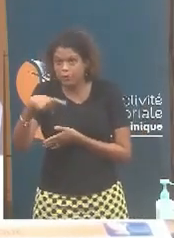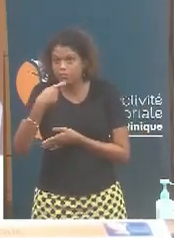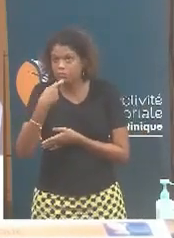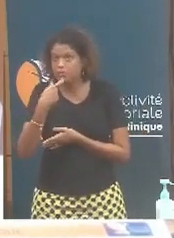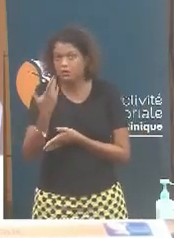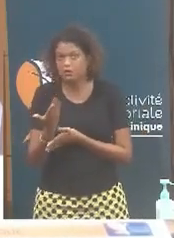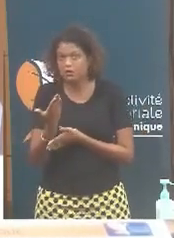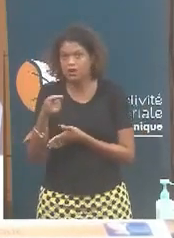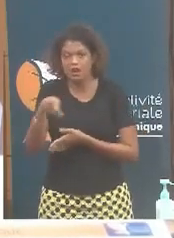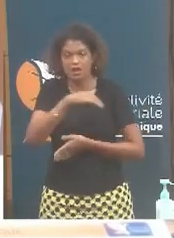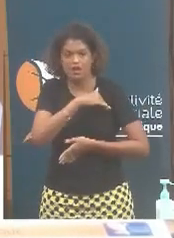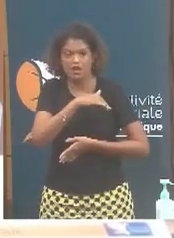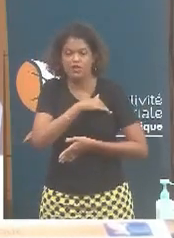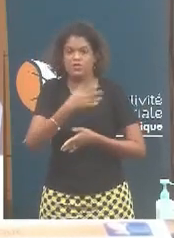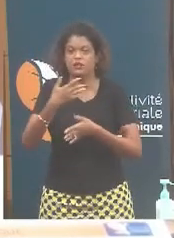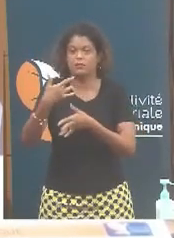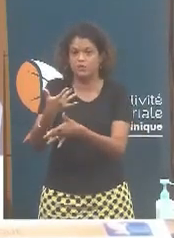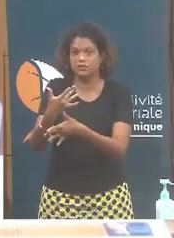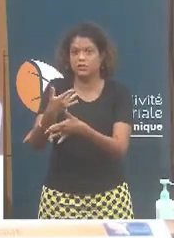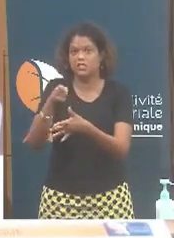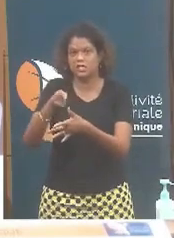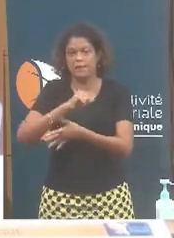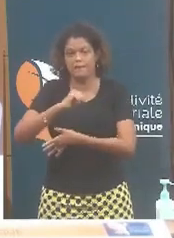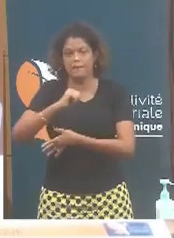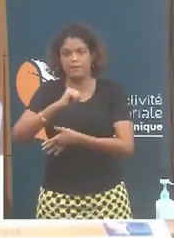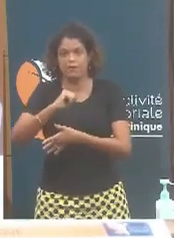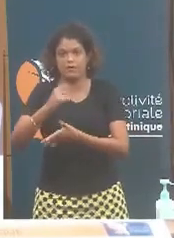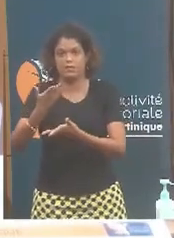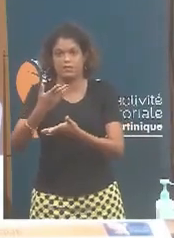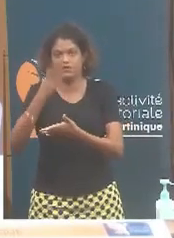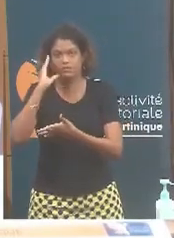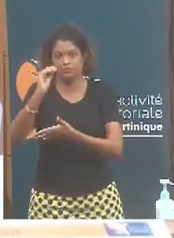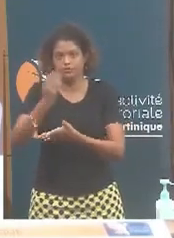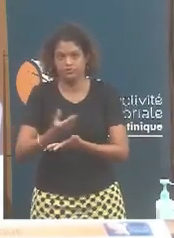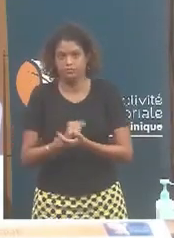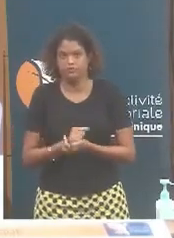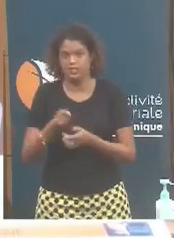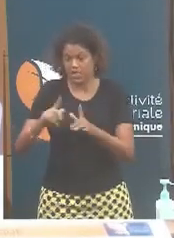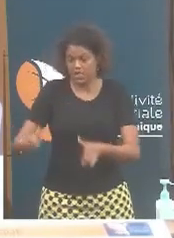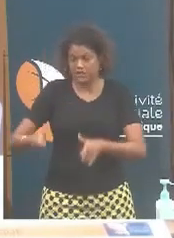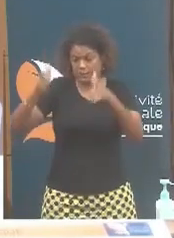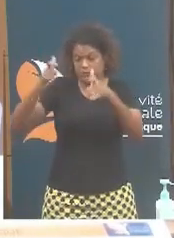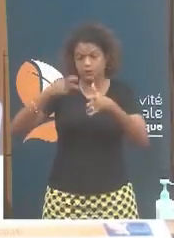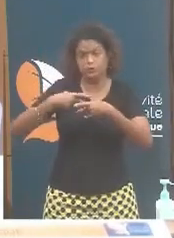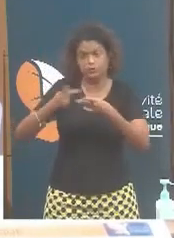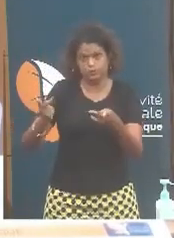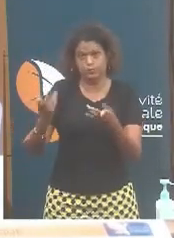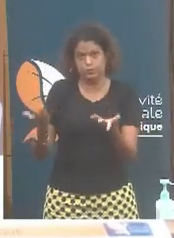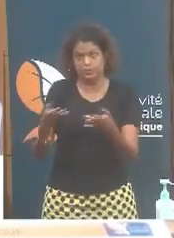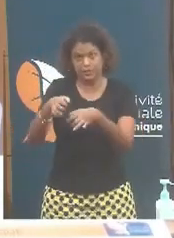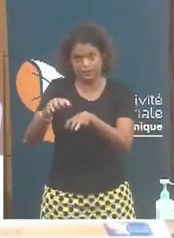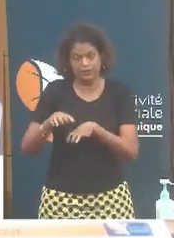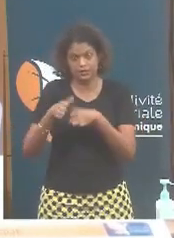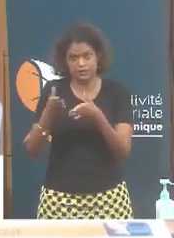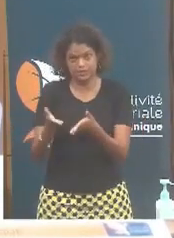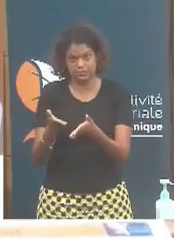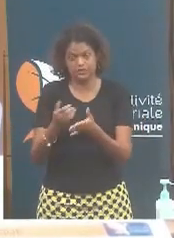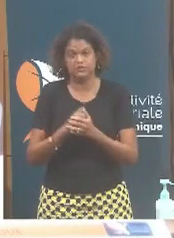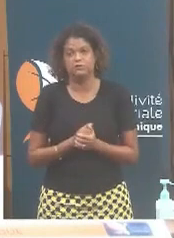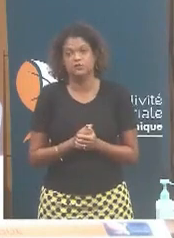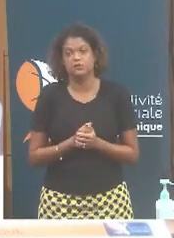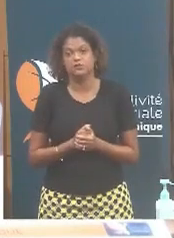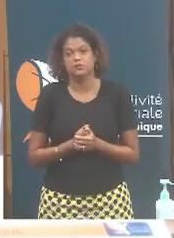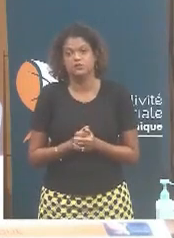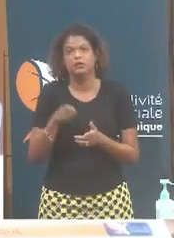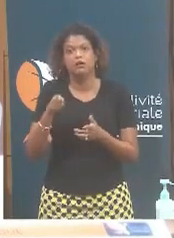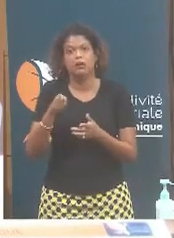c'est l'Agence martiniquaise des performances professionnelles. C'est un établissement public administratif qui